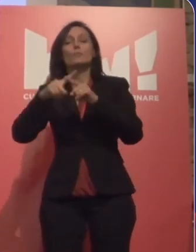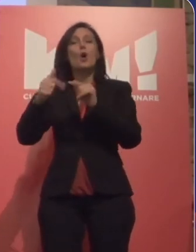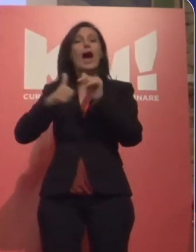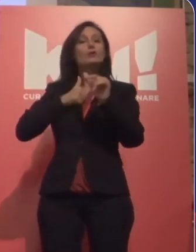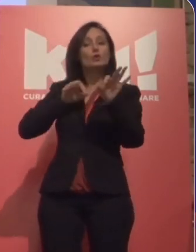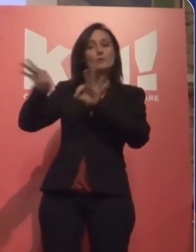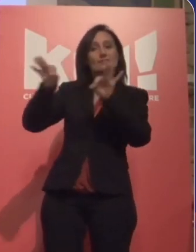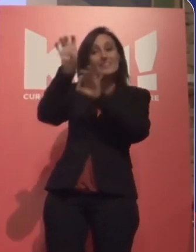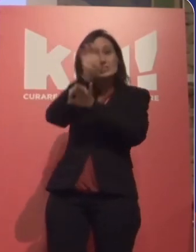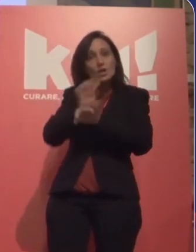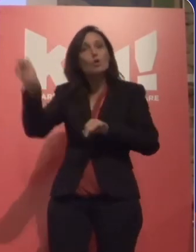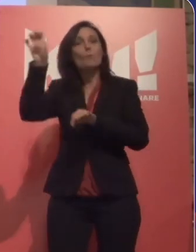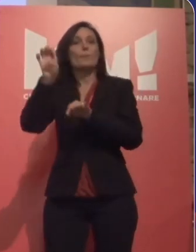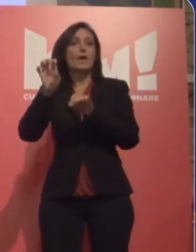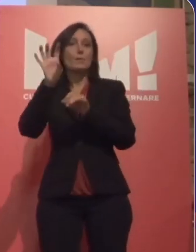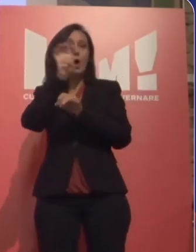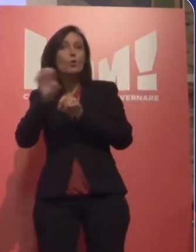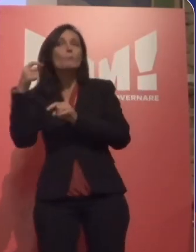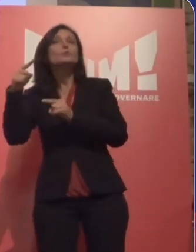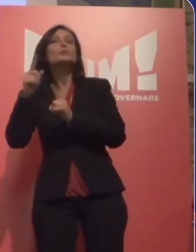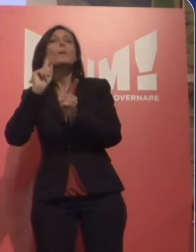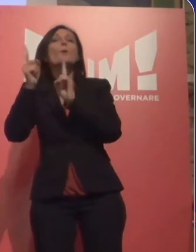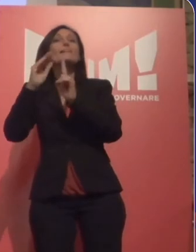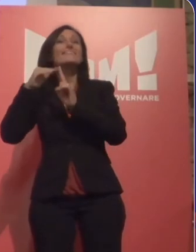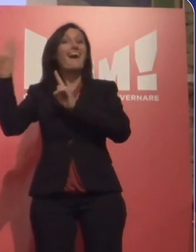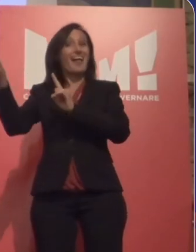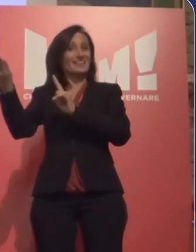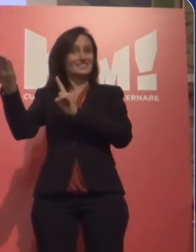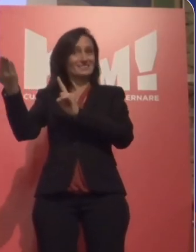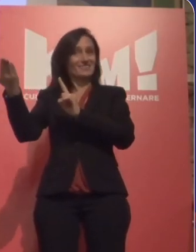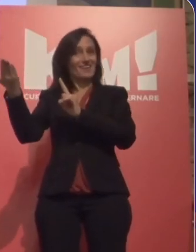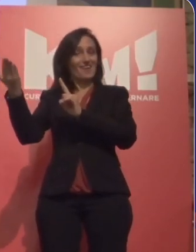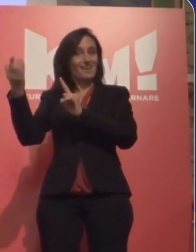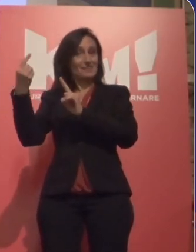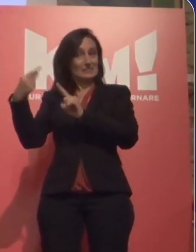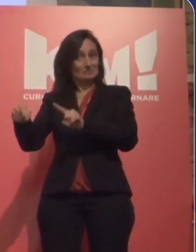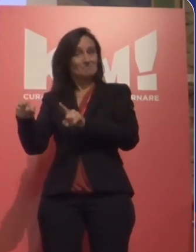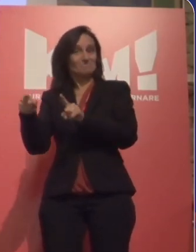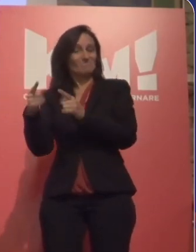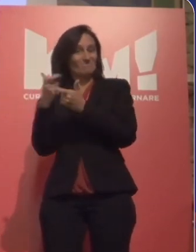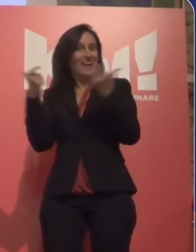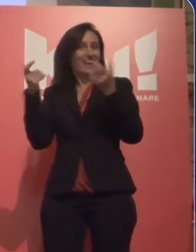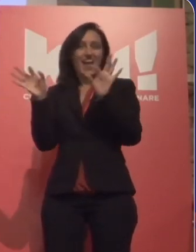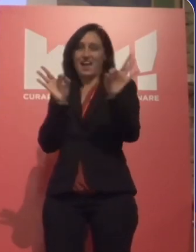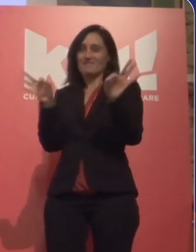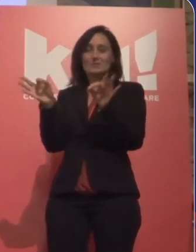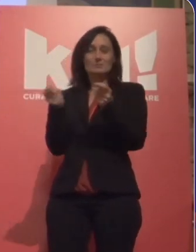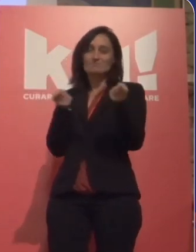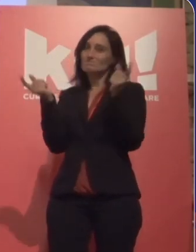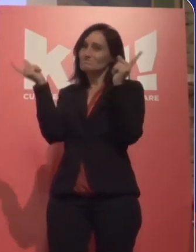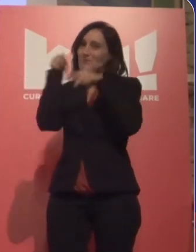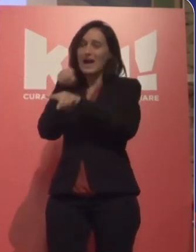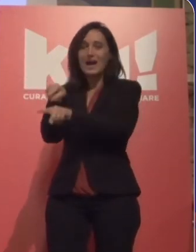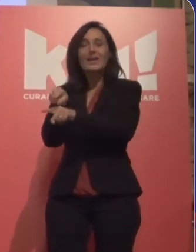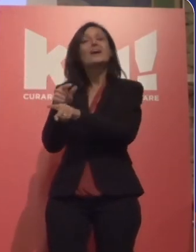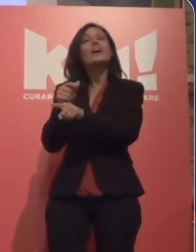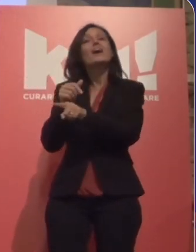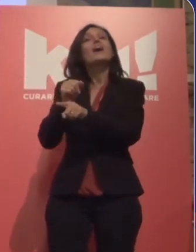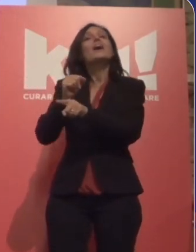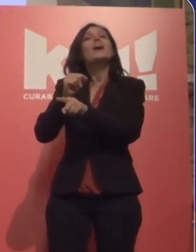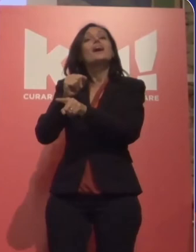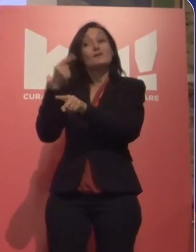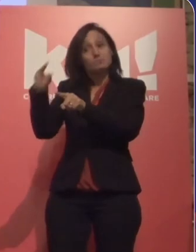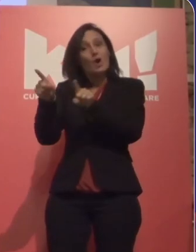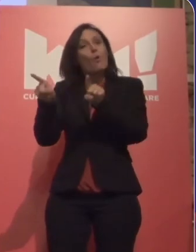estera europea ecco credo che in questo caso la risposta sia stata quella di una